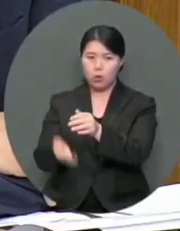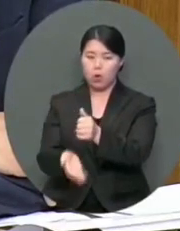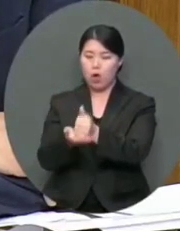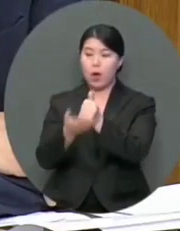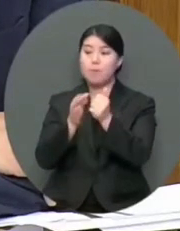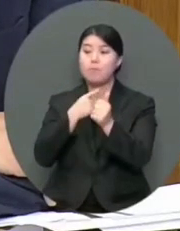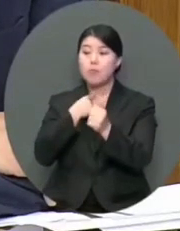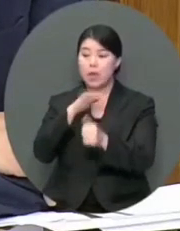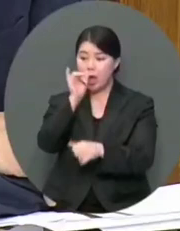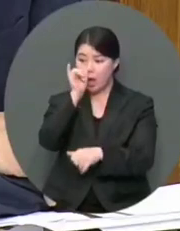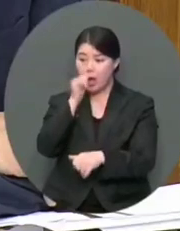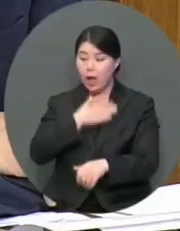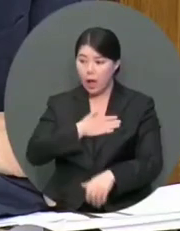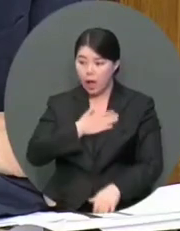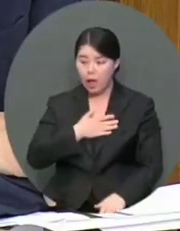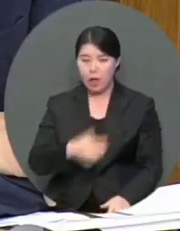계십니까?